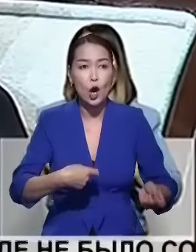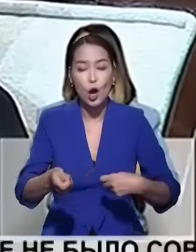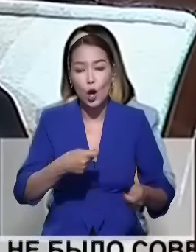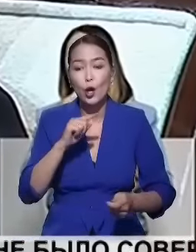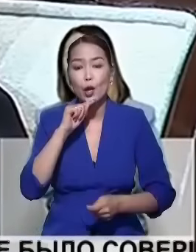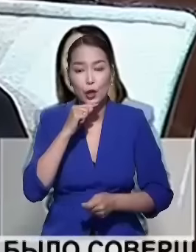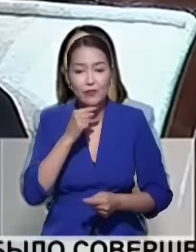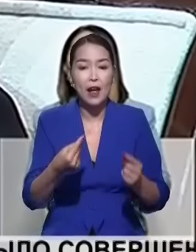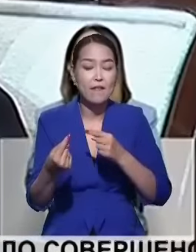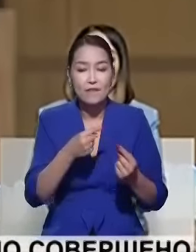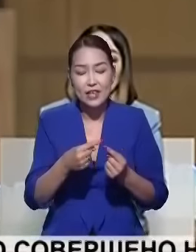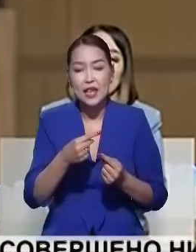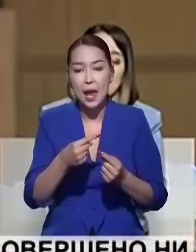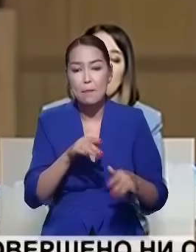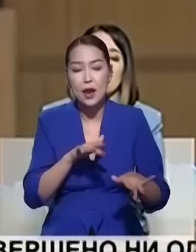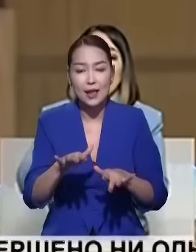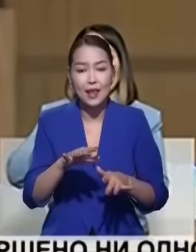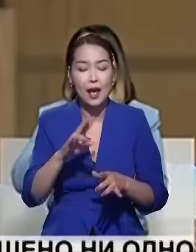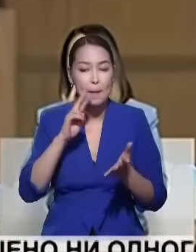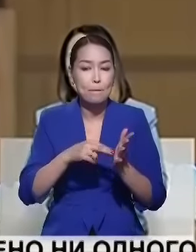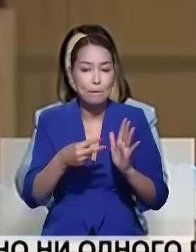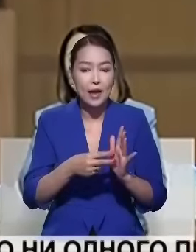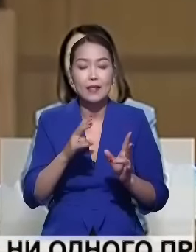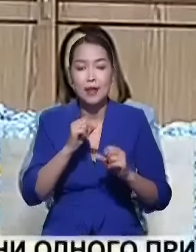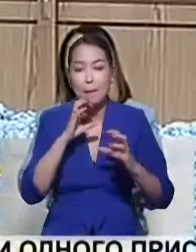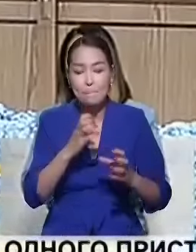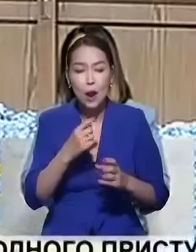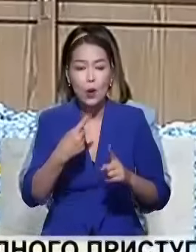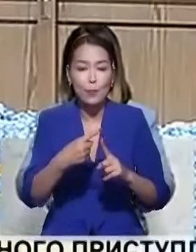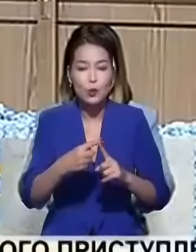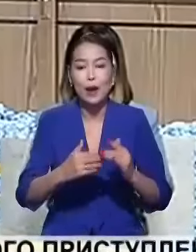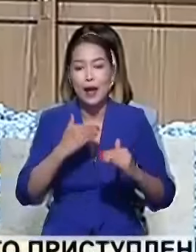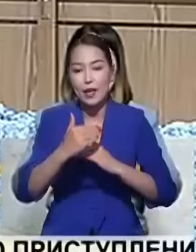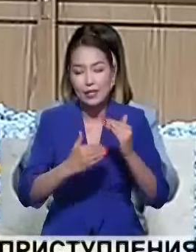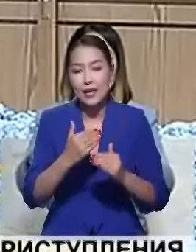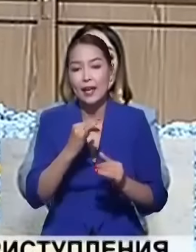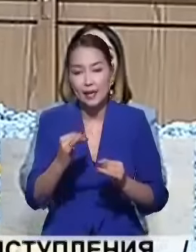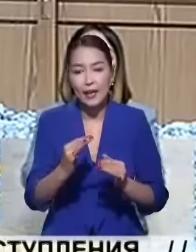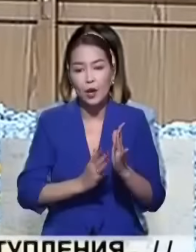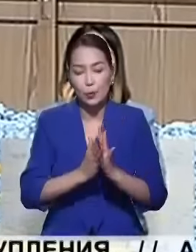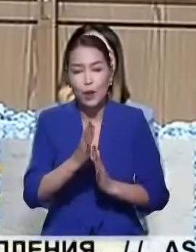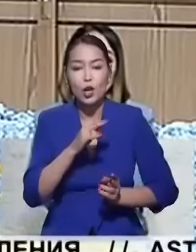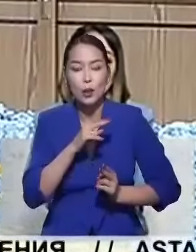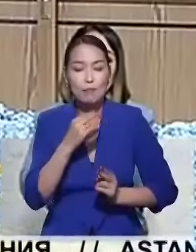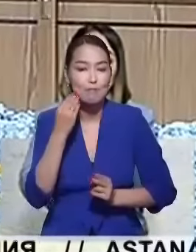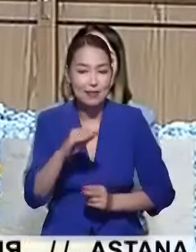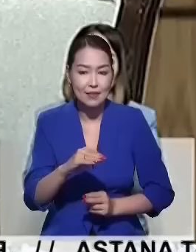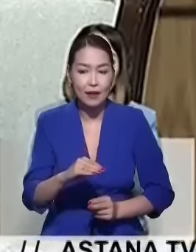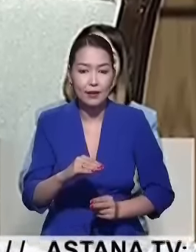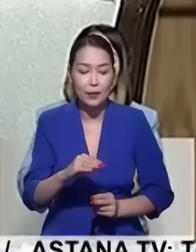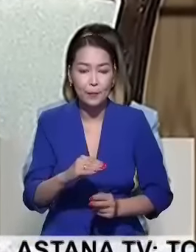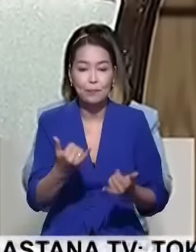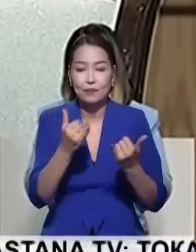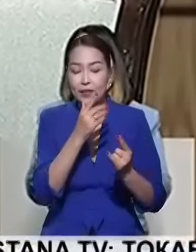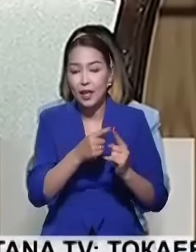торгово-экономического взаимодействия, нацеленную на сохранение позитивной динамики и наращивание потенциала. На